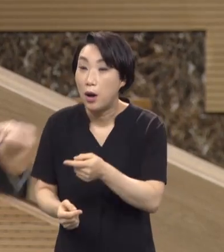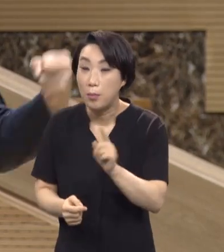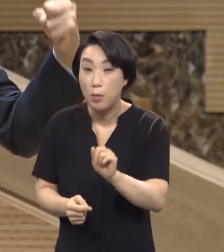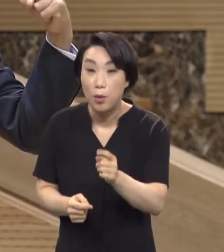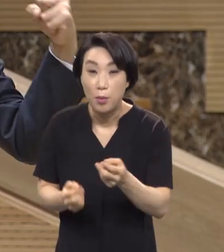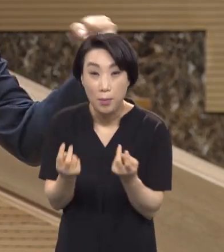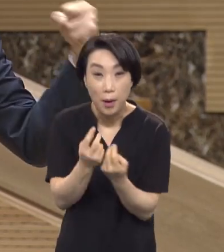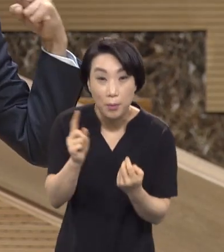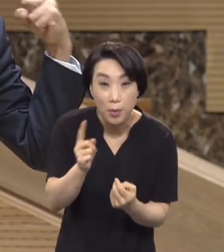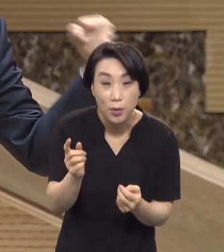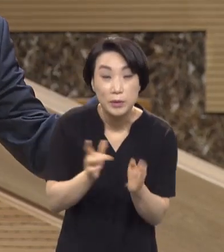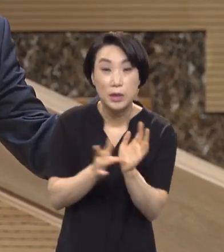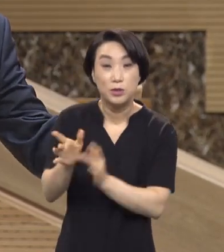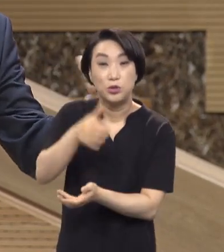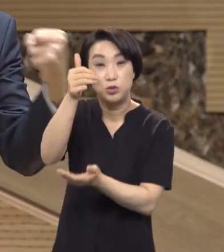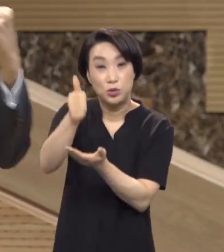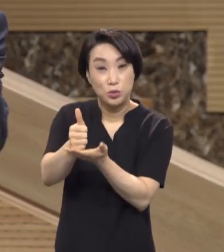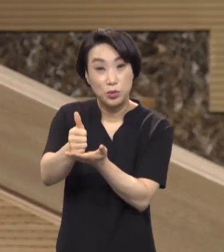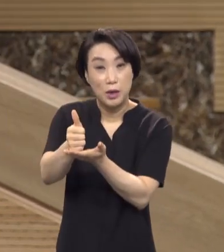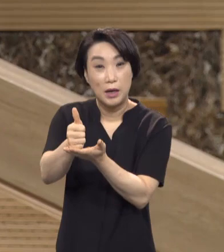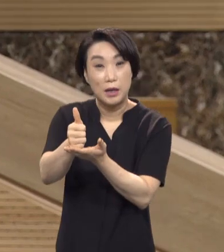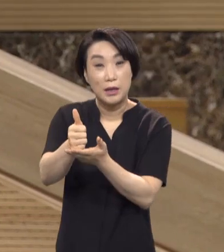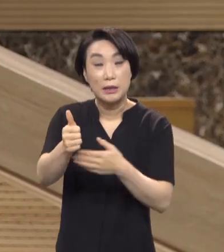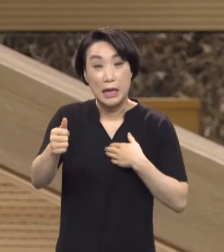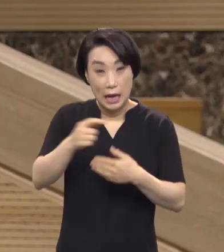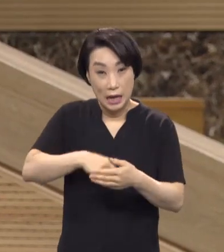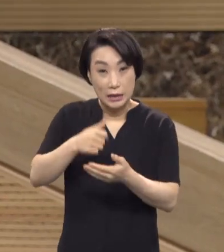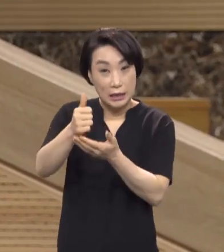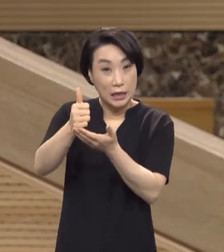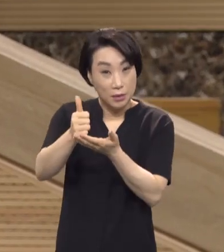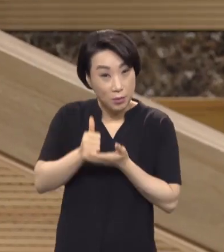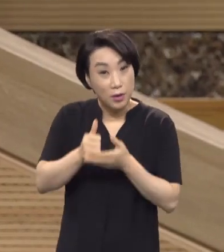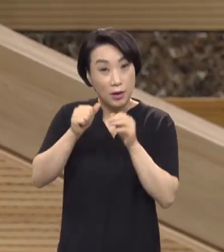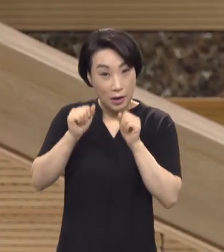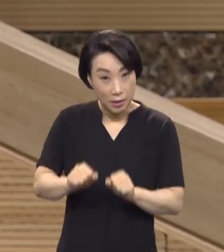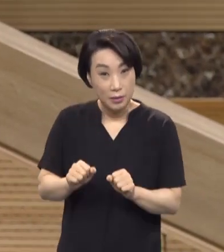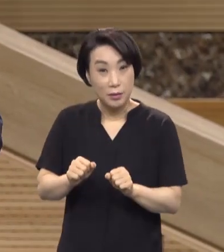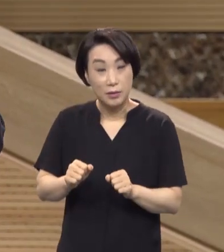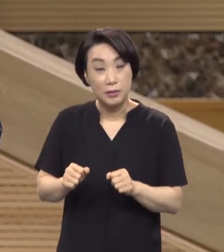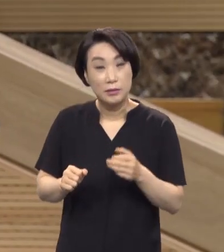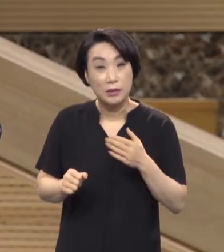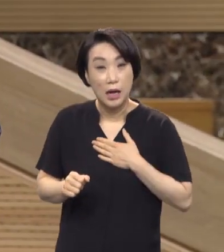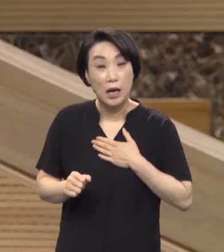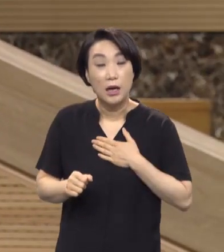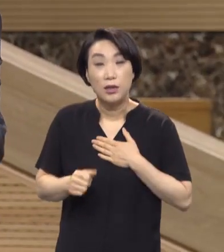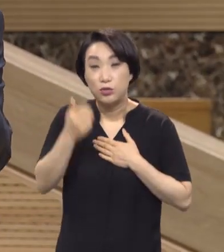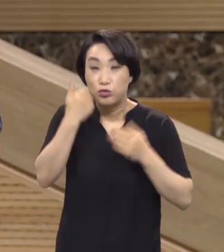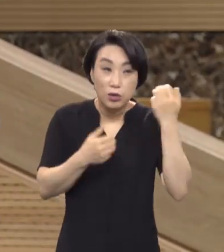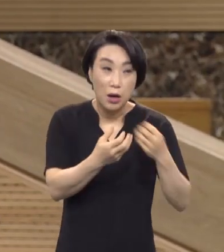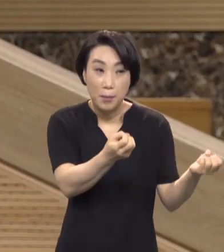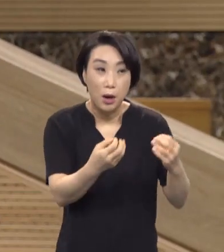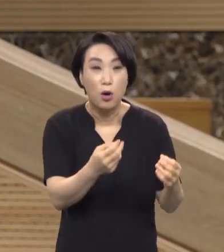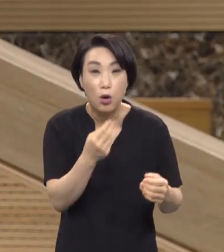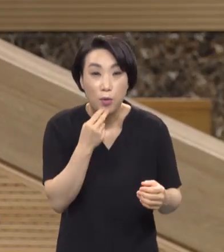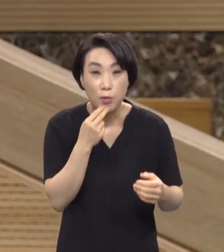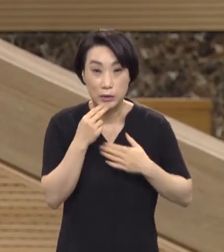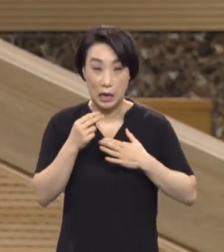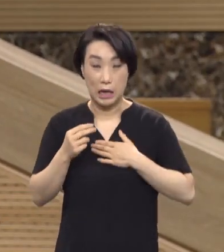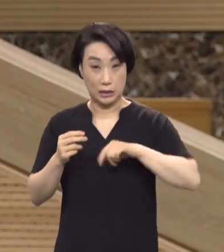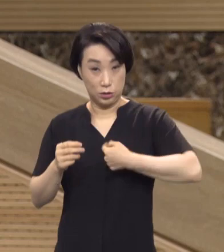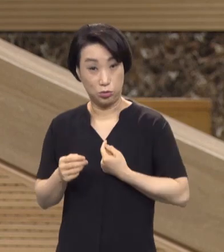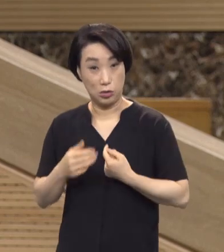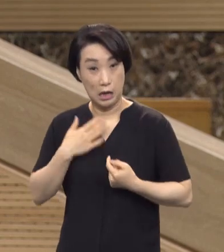어떻게 예수 그리스도가 내 안에 계시다는 사실을 누가 말하지 않고